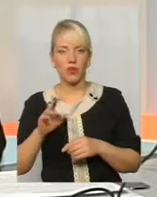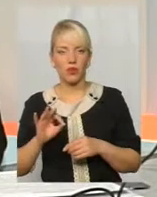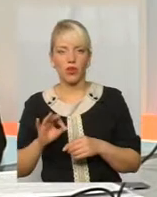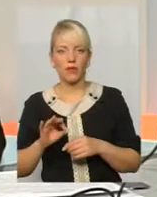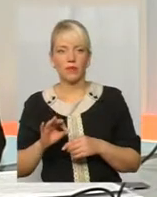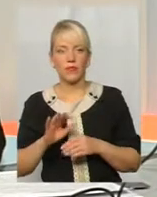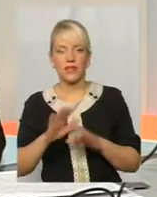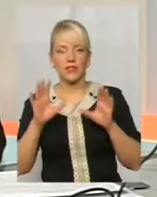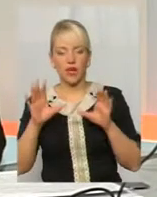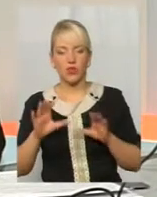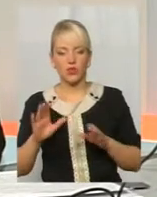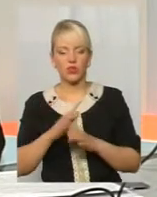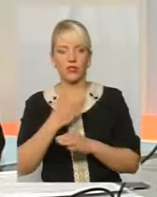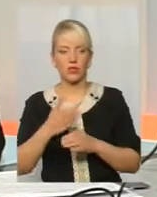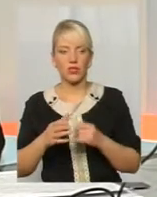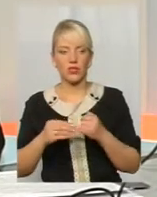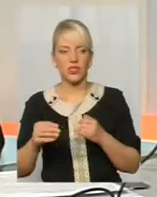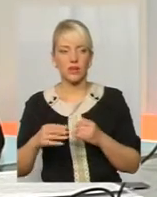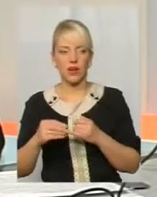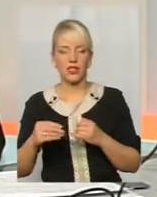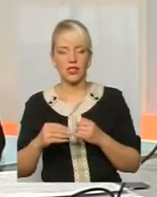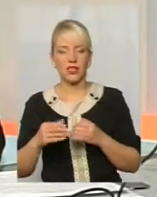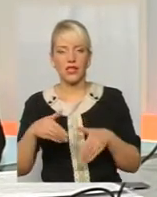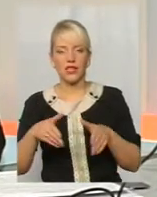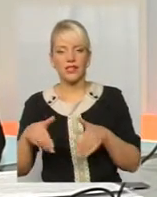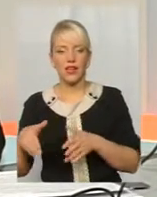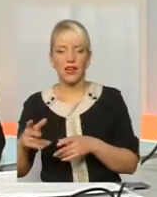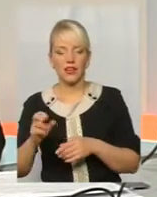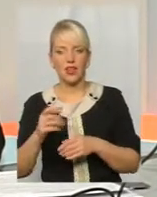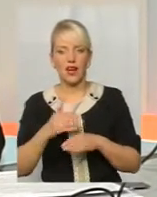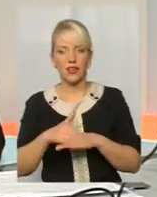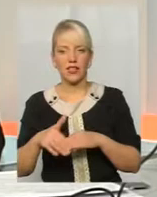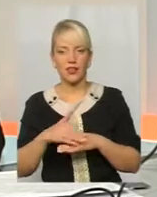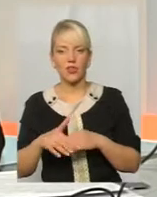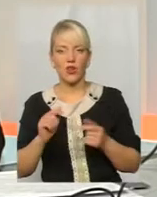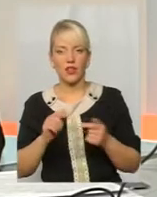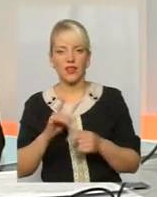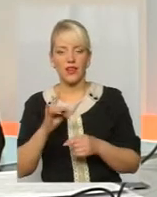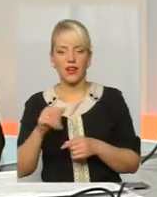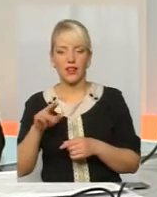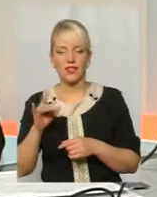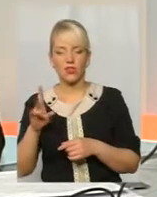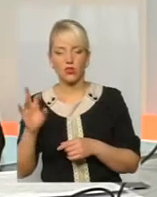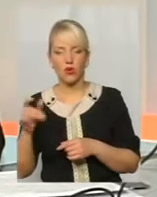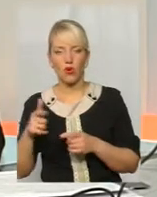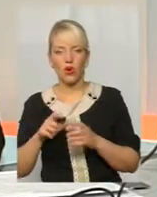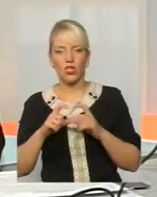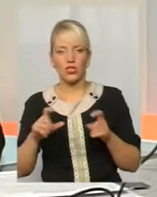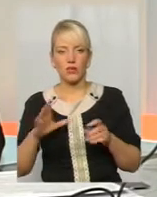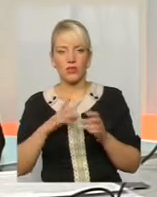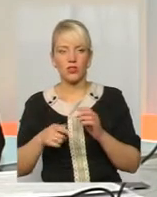незаконного розподілу земельних ділянок. На адресу антирейдерського штабу надійшли заяви від жителів